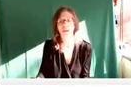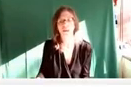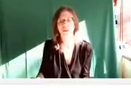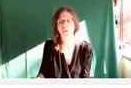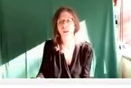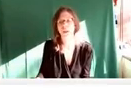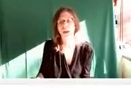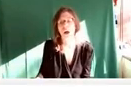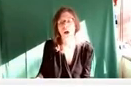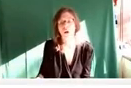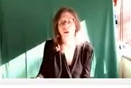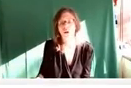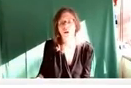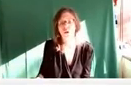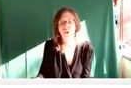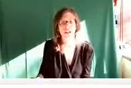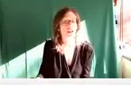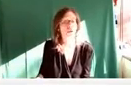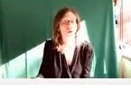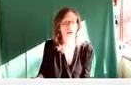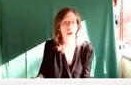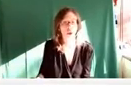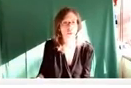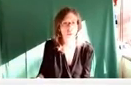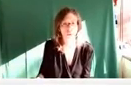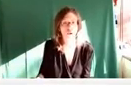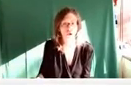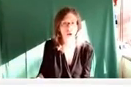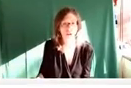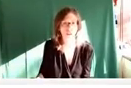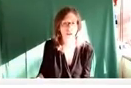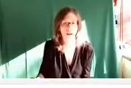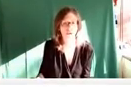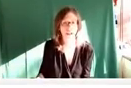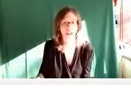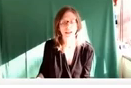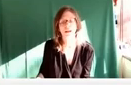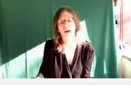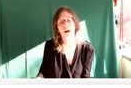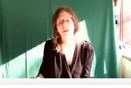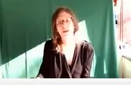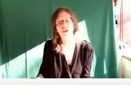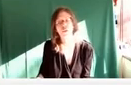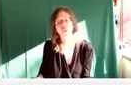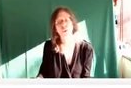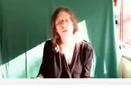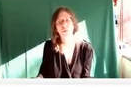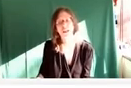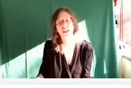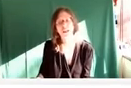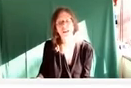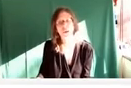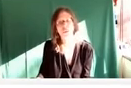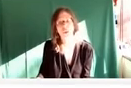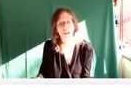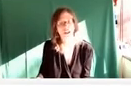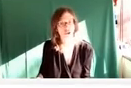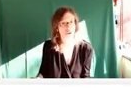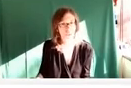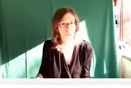de présentation. C'est un article qui est super connu, un chercheur qui s'appelle Gary King, en Sciences Po,